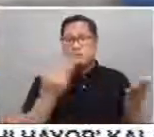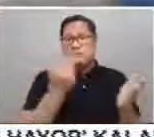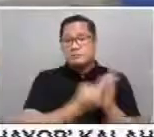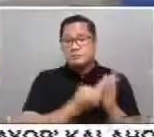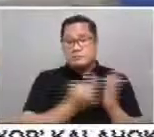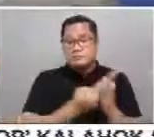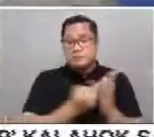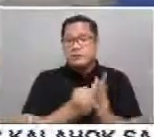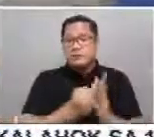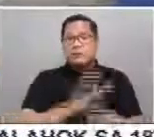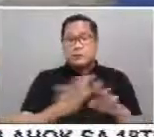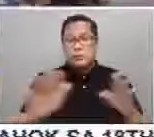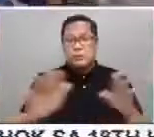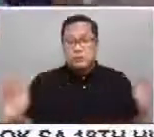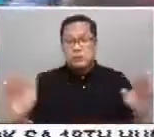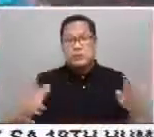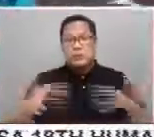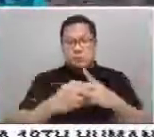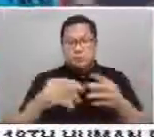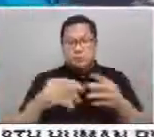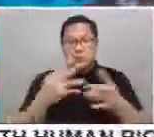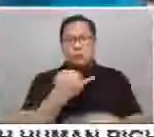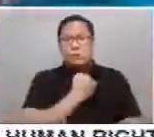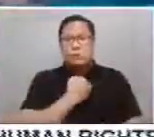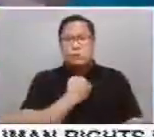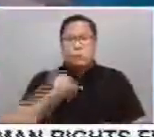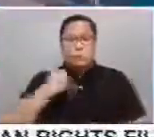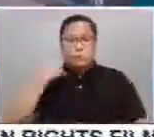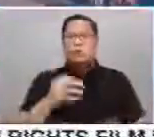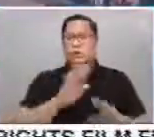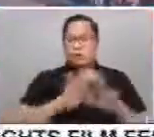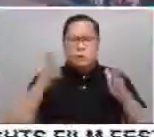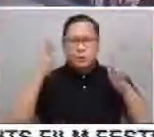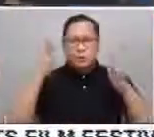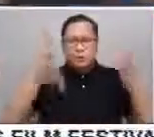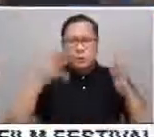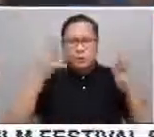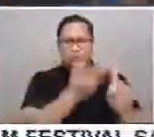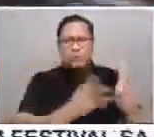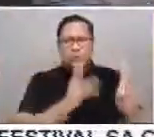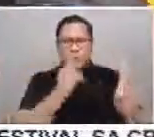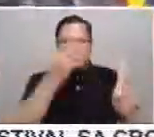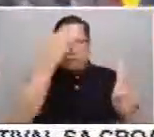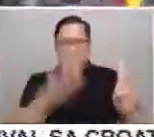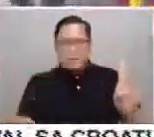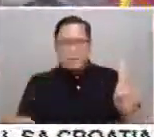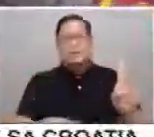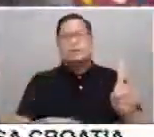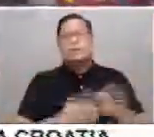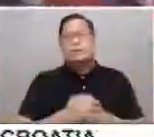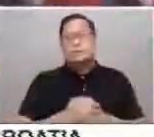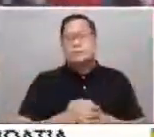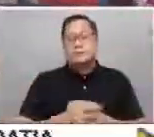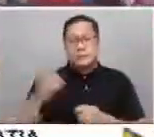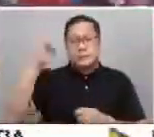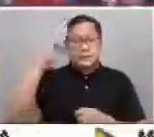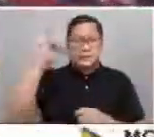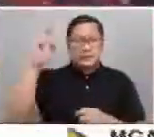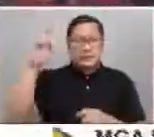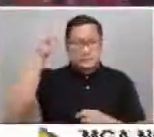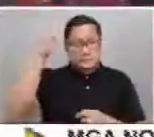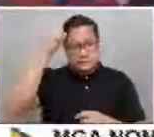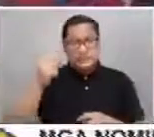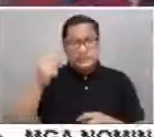ng COVID-19 pandemic. Ito ay kaakibat pa rin ng pangamba ng IATF ukol sa inaasahang paglobo ng mga kaso